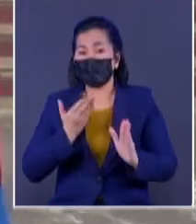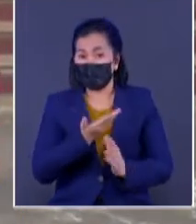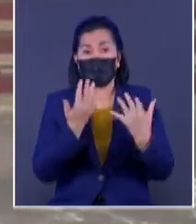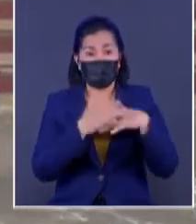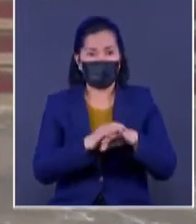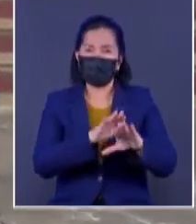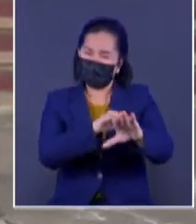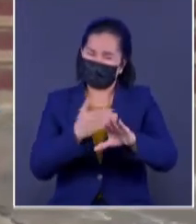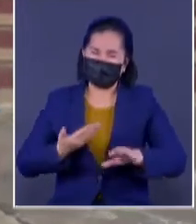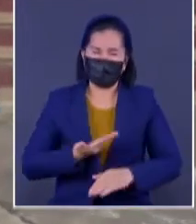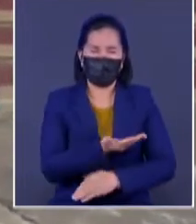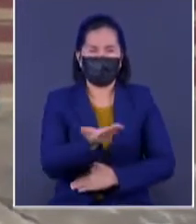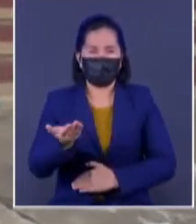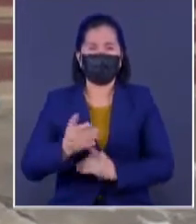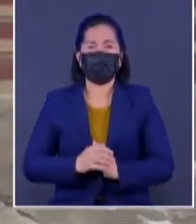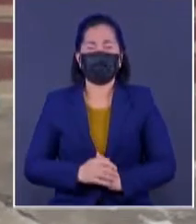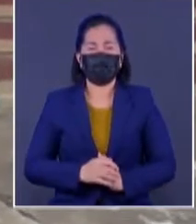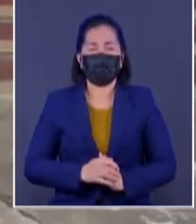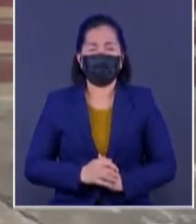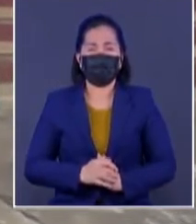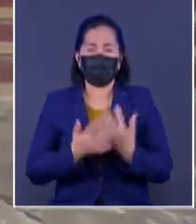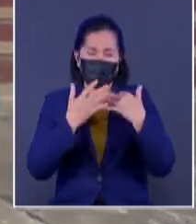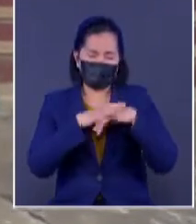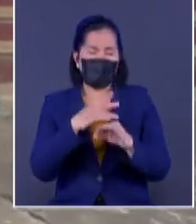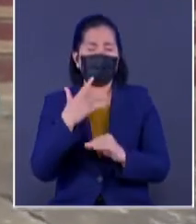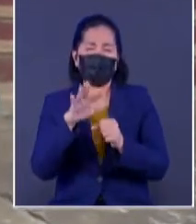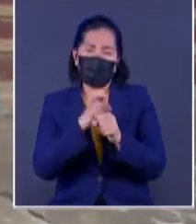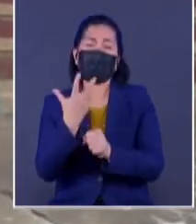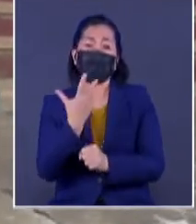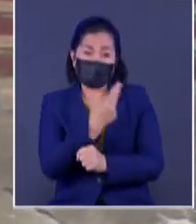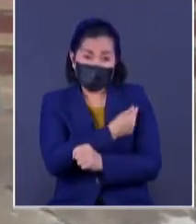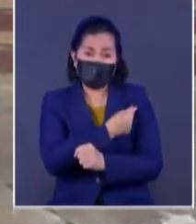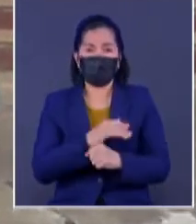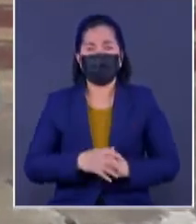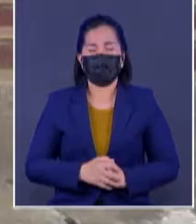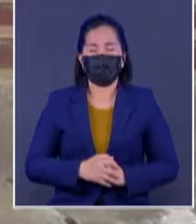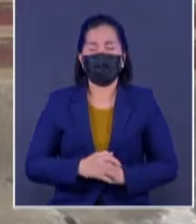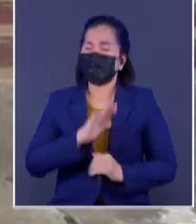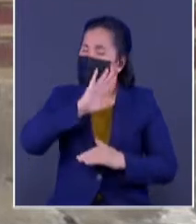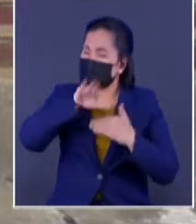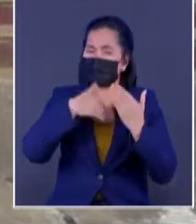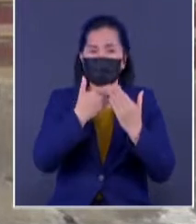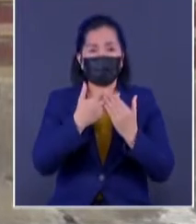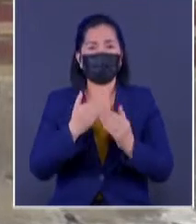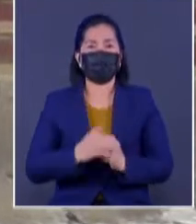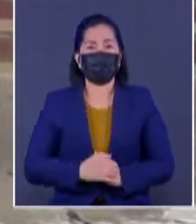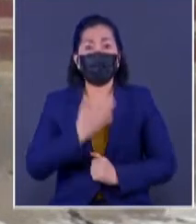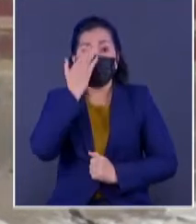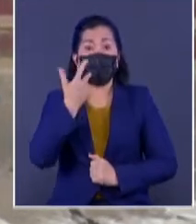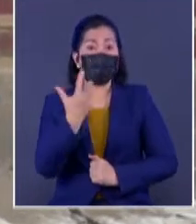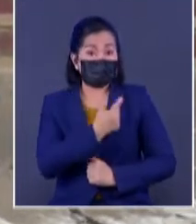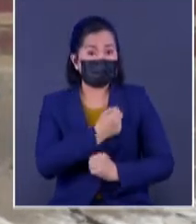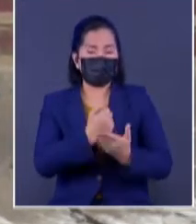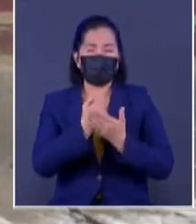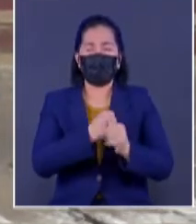ครับพ่อแม่พี่น้องนะครับก็ขอให้มาร่วมกันฉีดวัคซีนกันทุกคนนะครับเพราะว่าฉีดแล้วก็จะป้